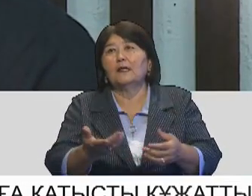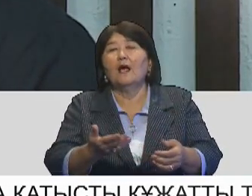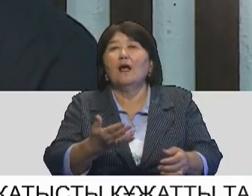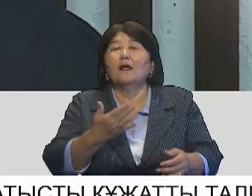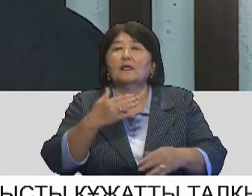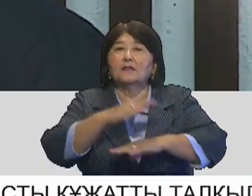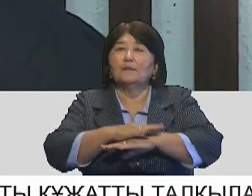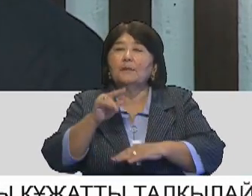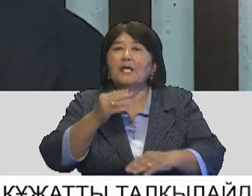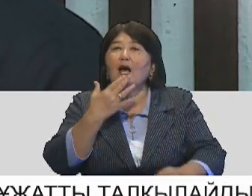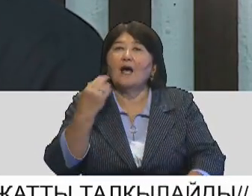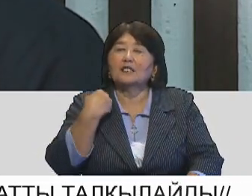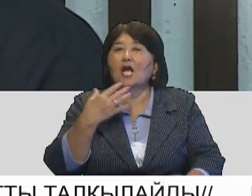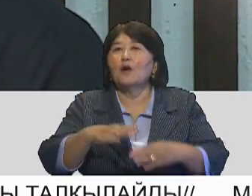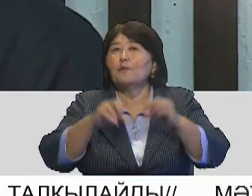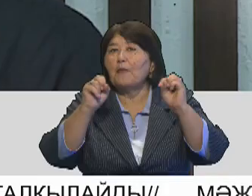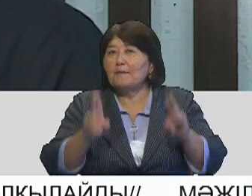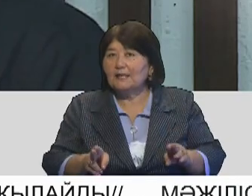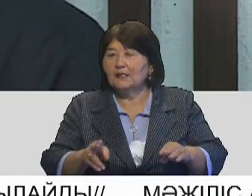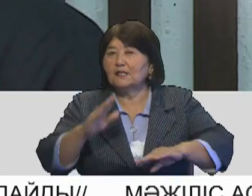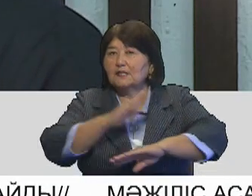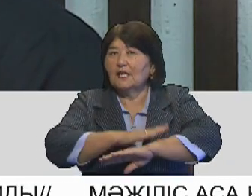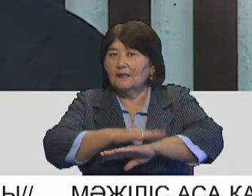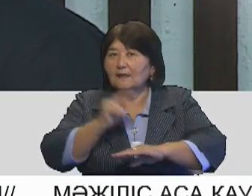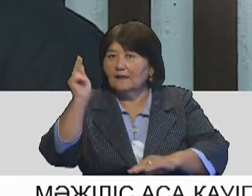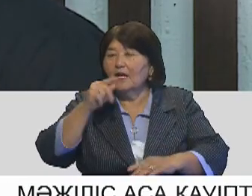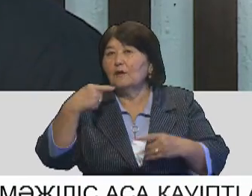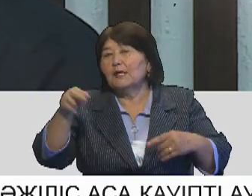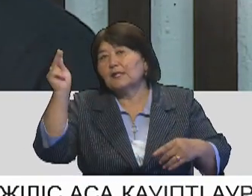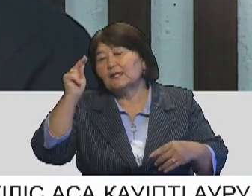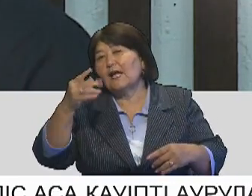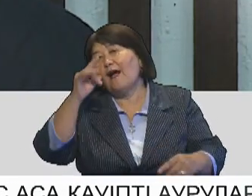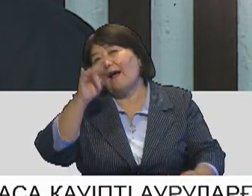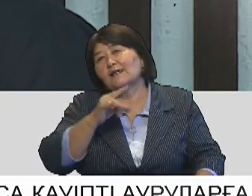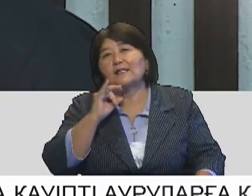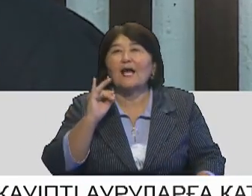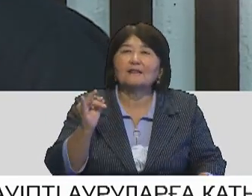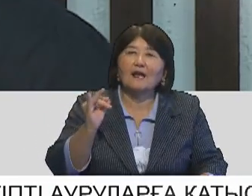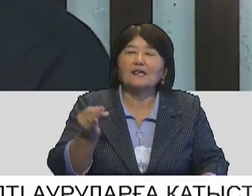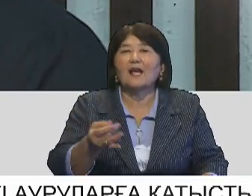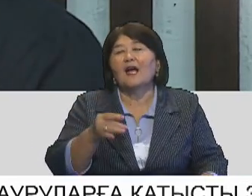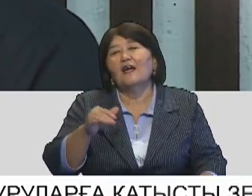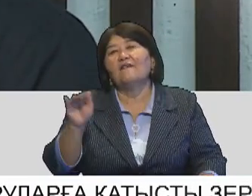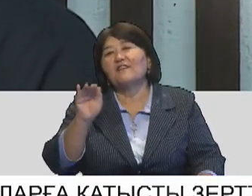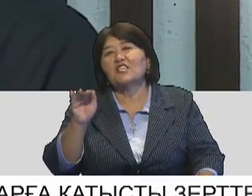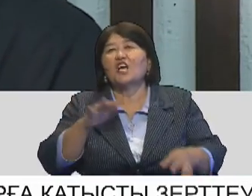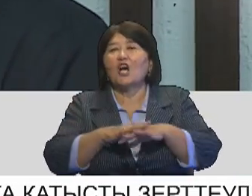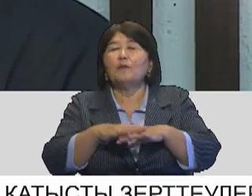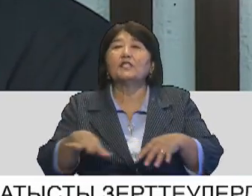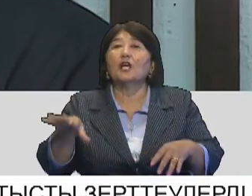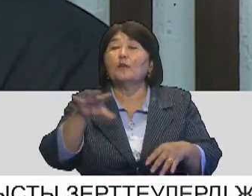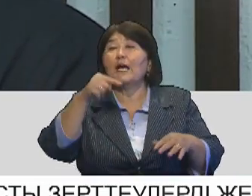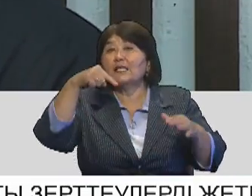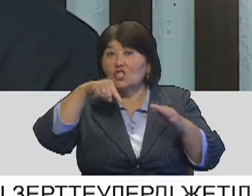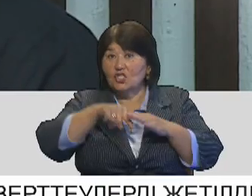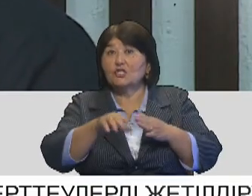өтеді. Мамандандырылған дәрістер. Және де басқа дәрістер, мысалға Қазақстан тарихы, басқа физика, математика барлығының